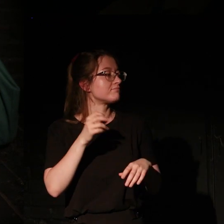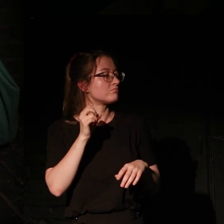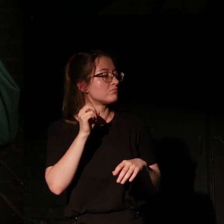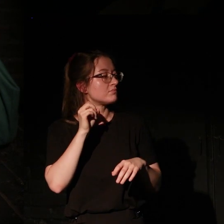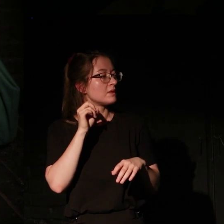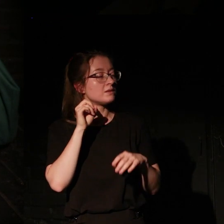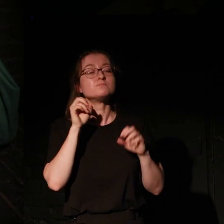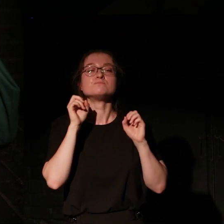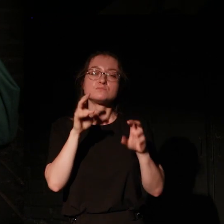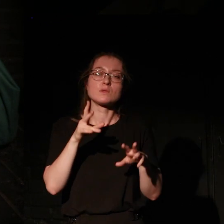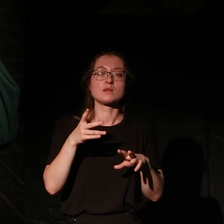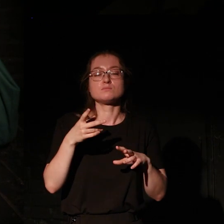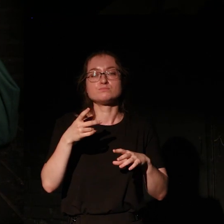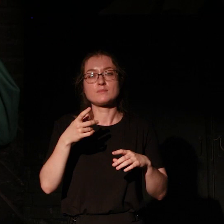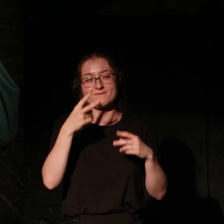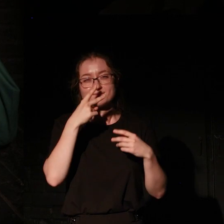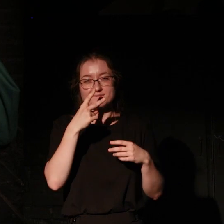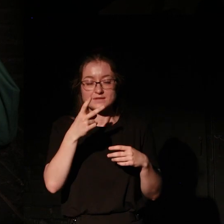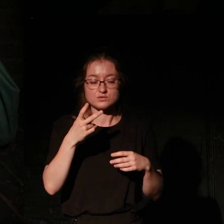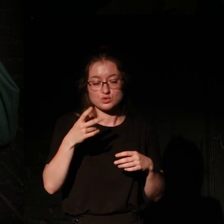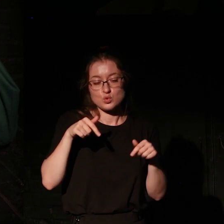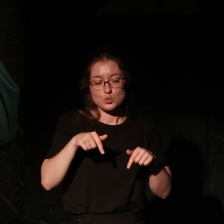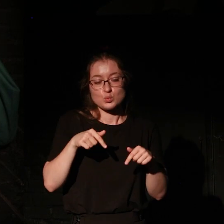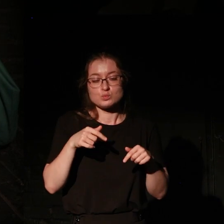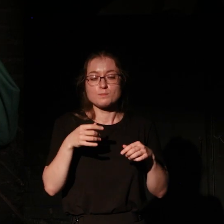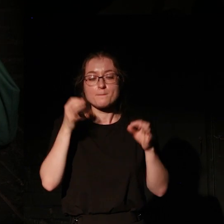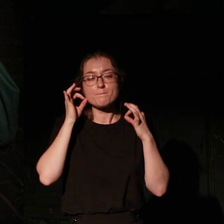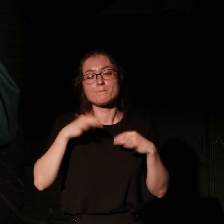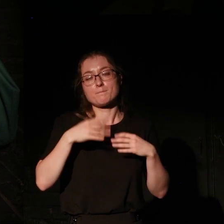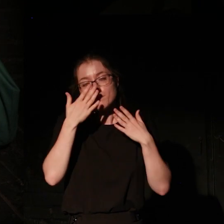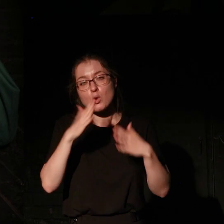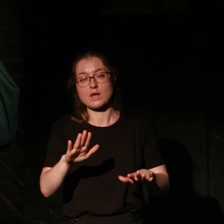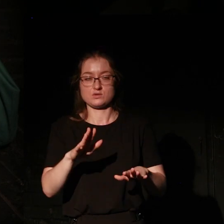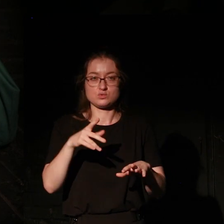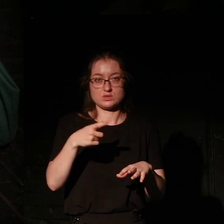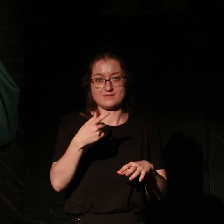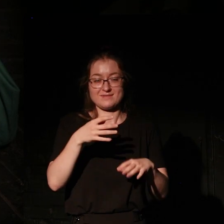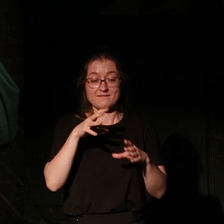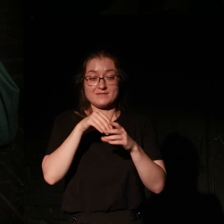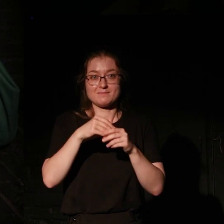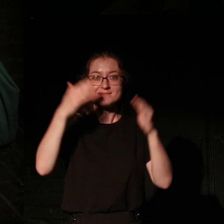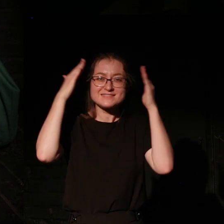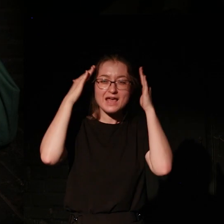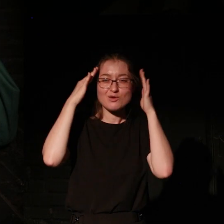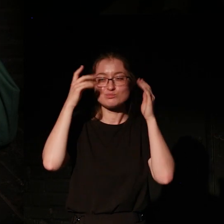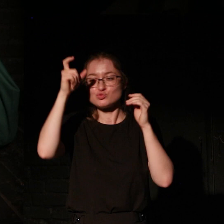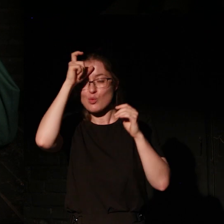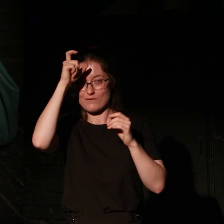że znajomość tego pierwiastka ludzkiego, to nie tylko znajomość siebie i mojej predyspozycji,